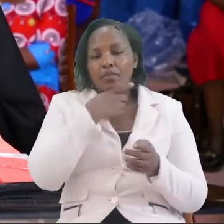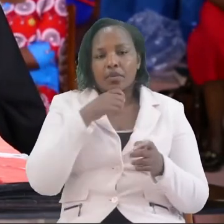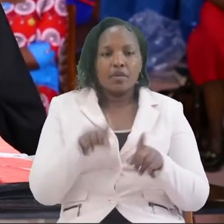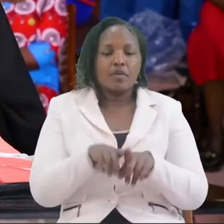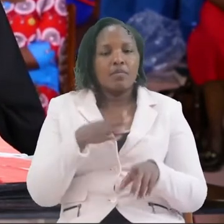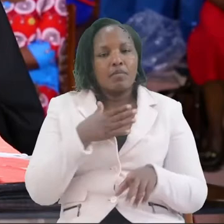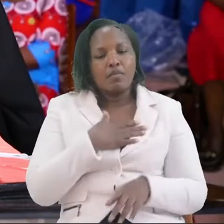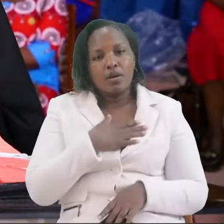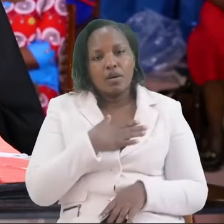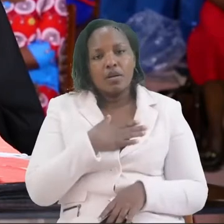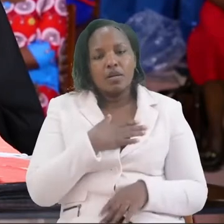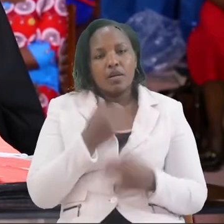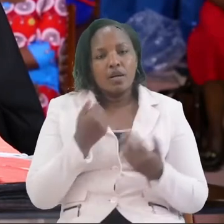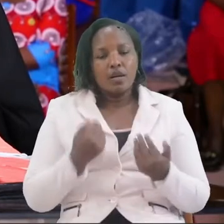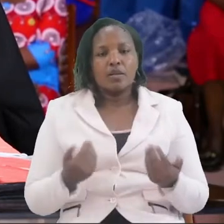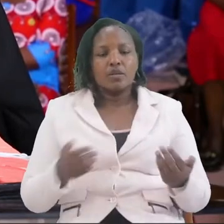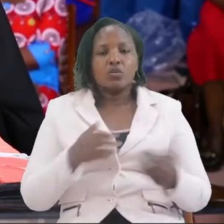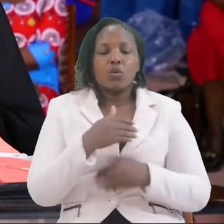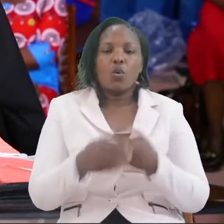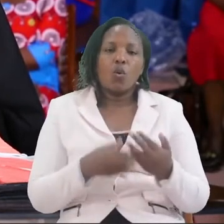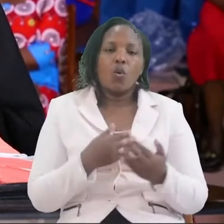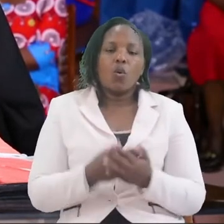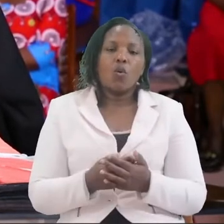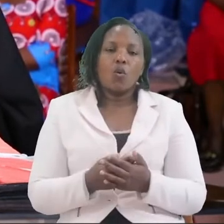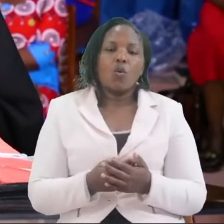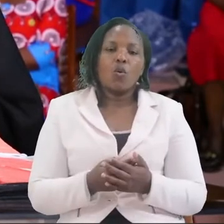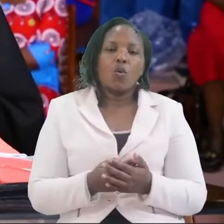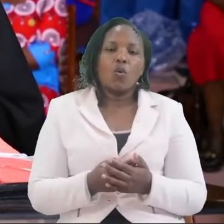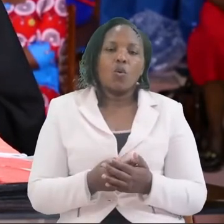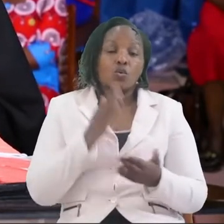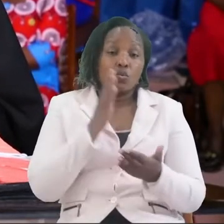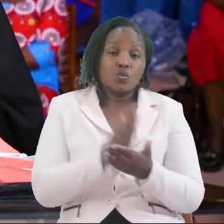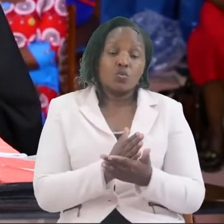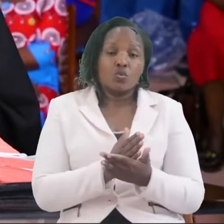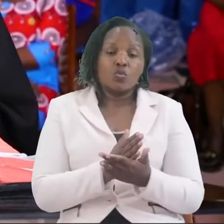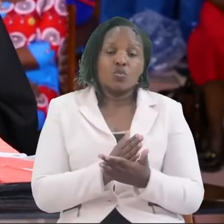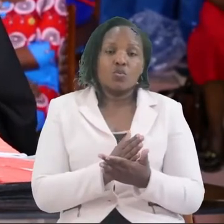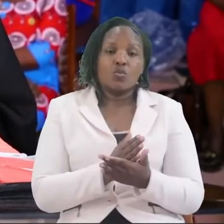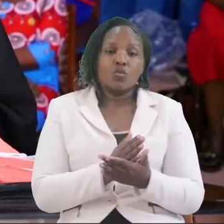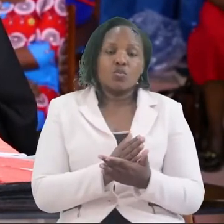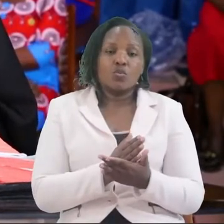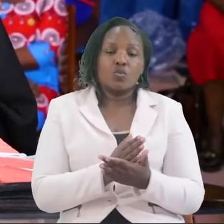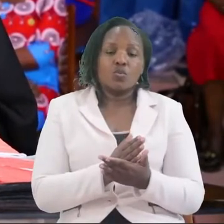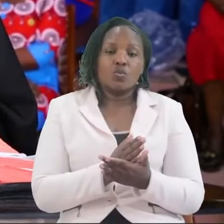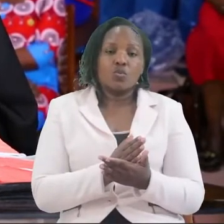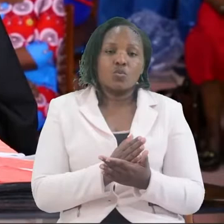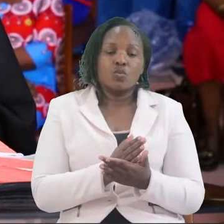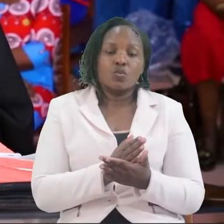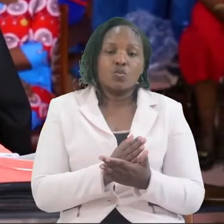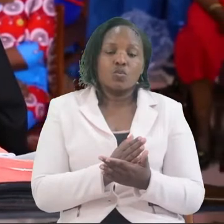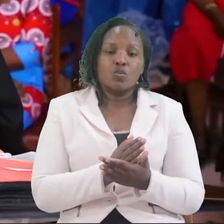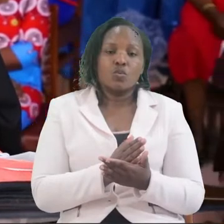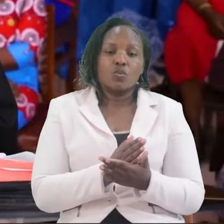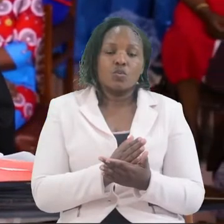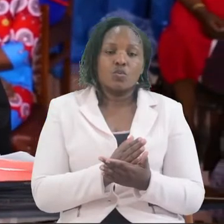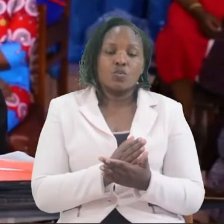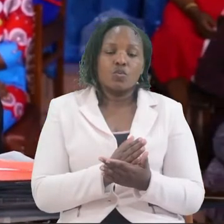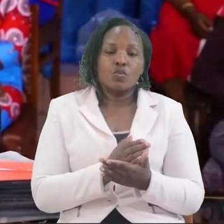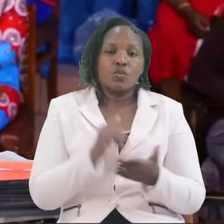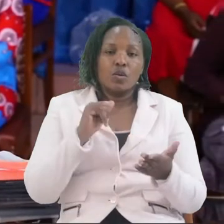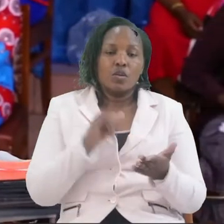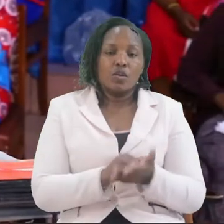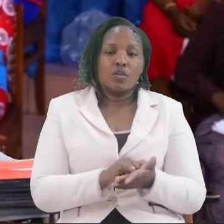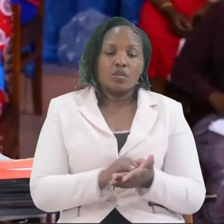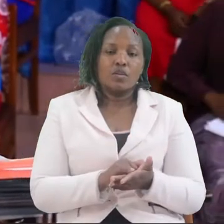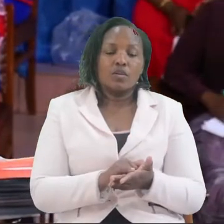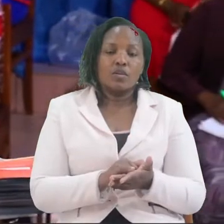zangu, mambo yote yaliyo ya kweli, yeyote yaliyo ya